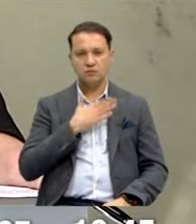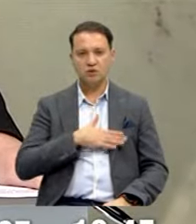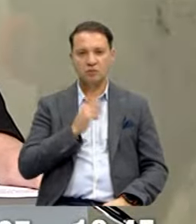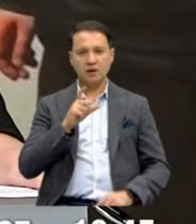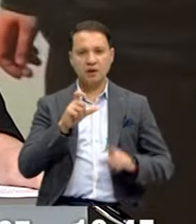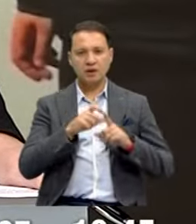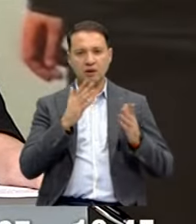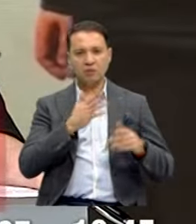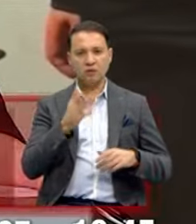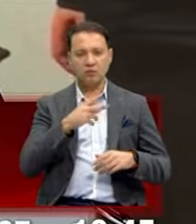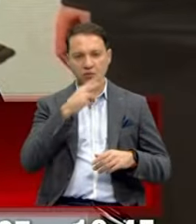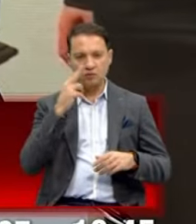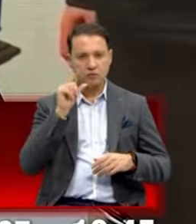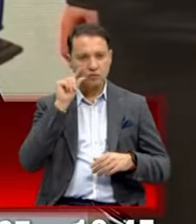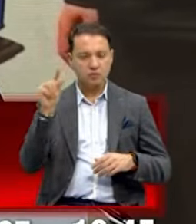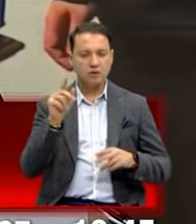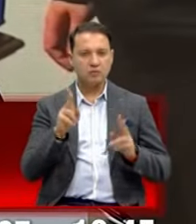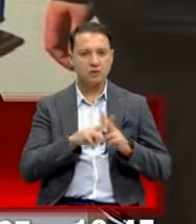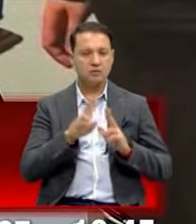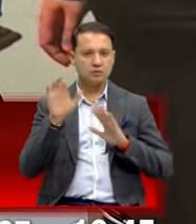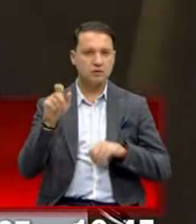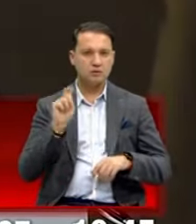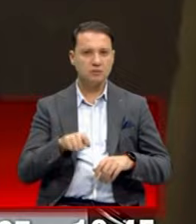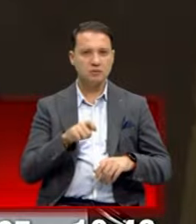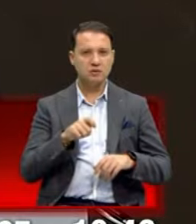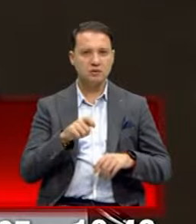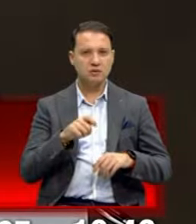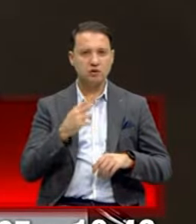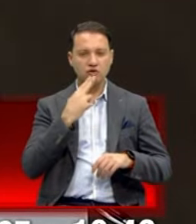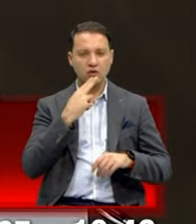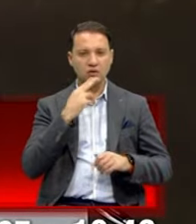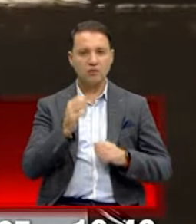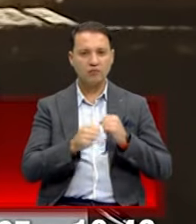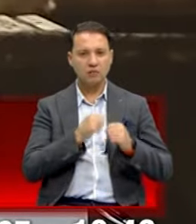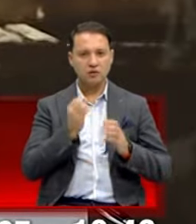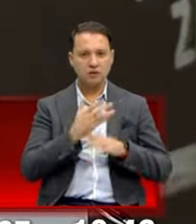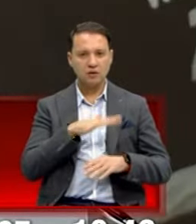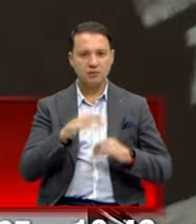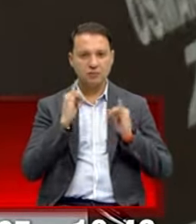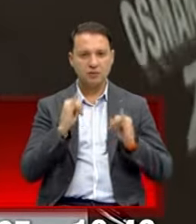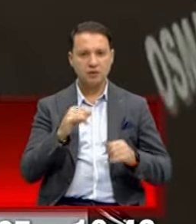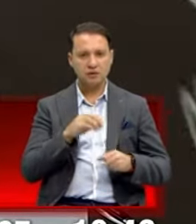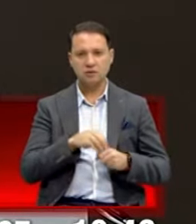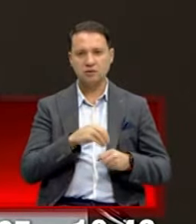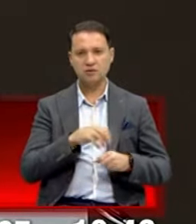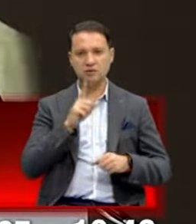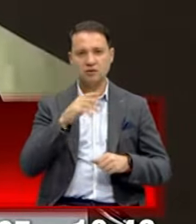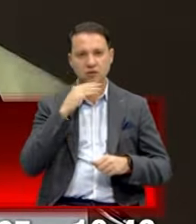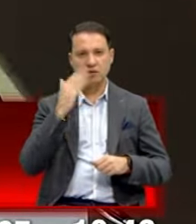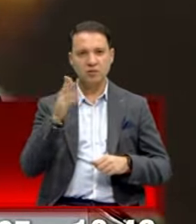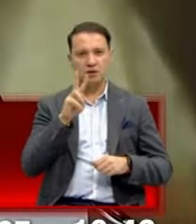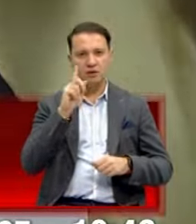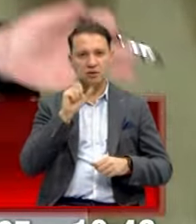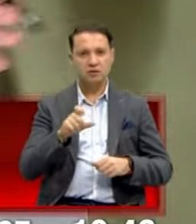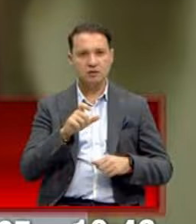Bursa'da bir depodaki kokudan şüphelenen polis baskın yaptı. Çikolata imalathanesi çıkan alan pislik içindeydi. Yabancı uyruklu